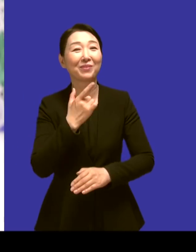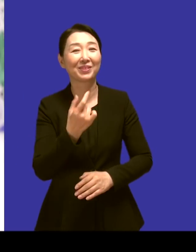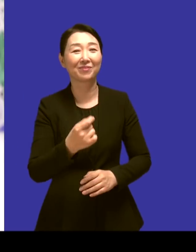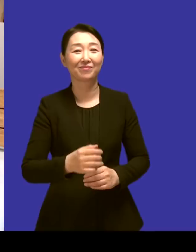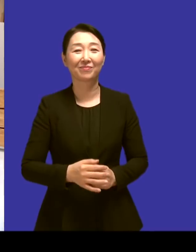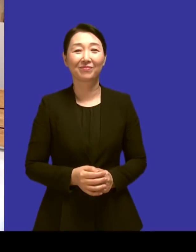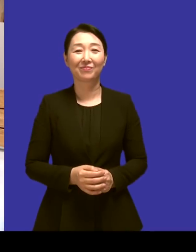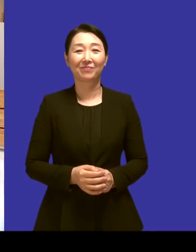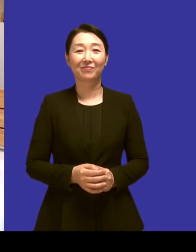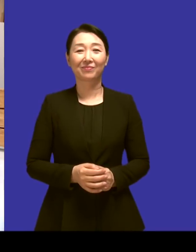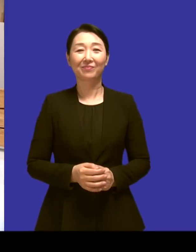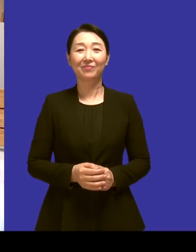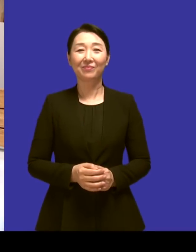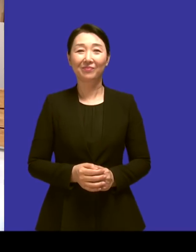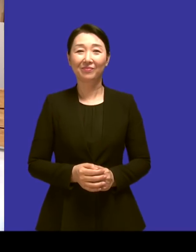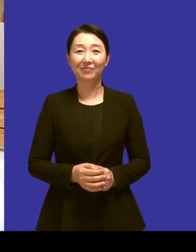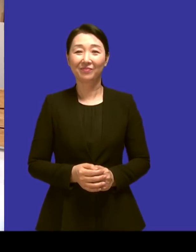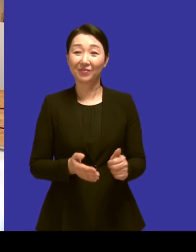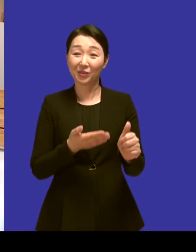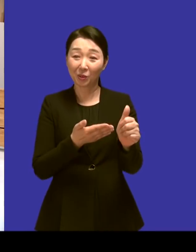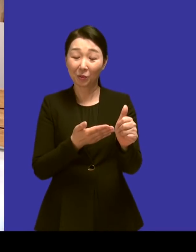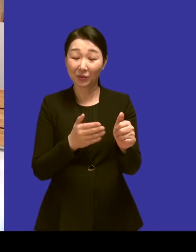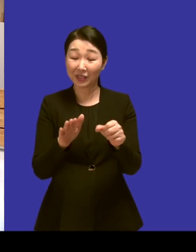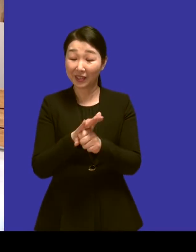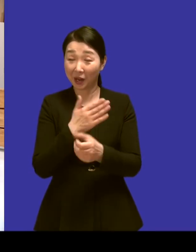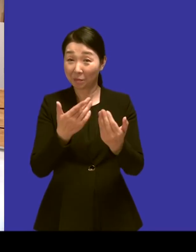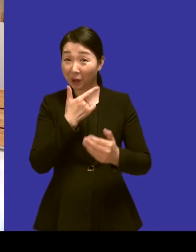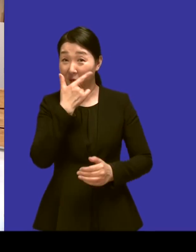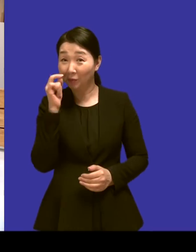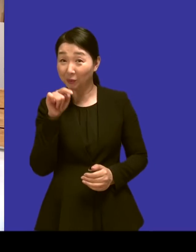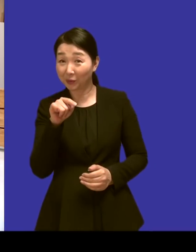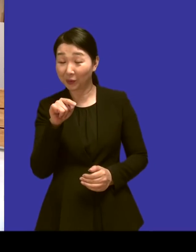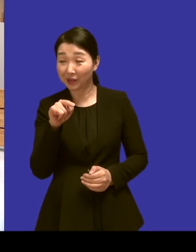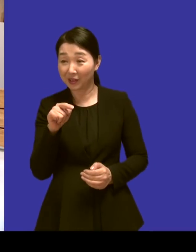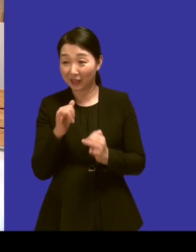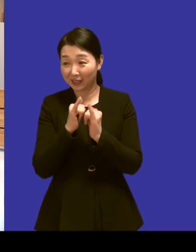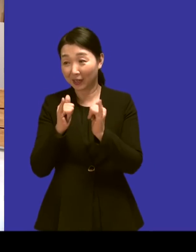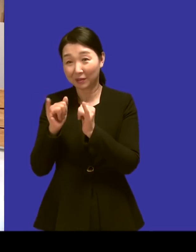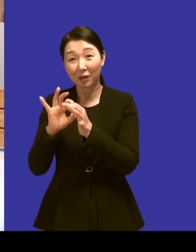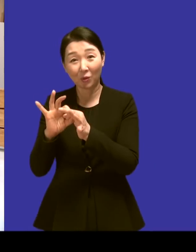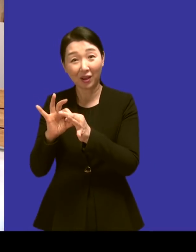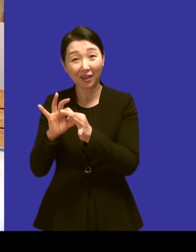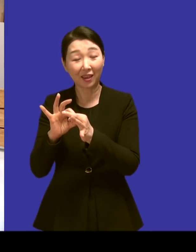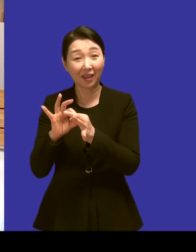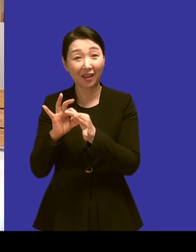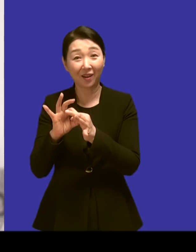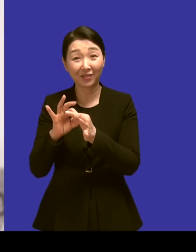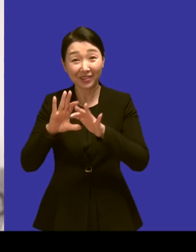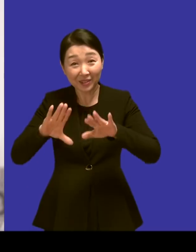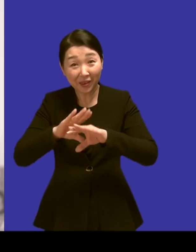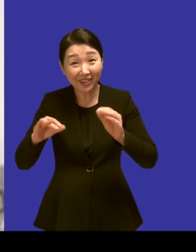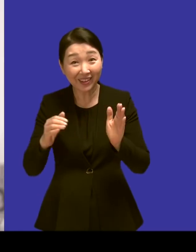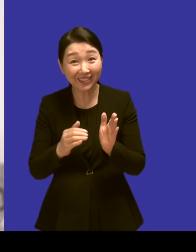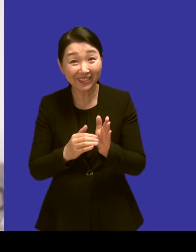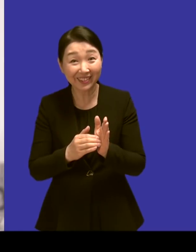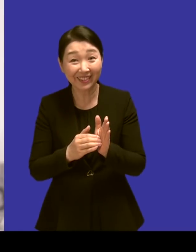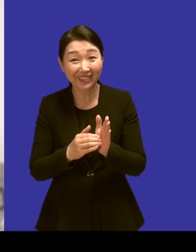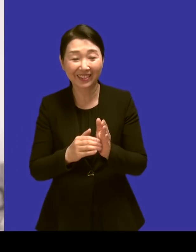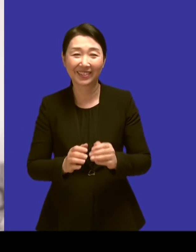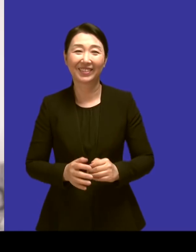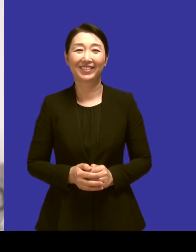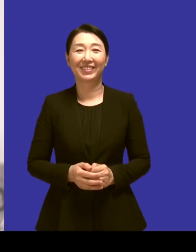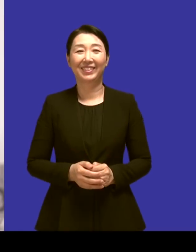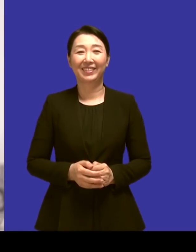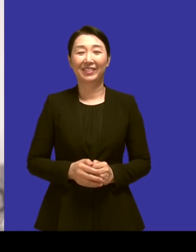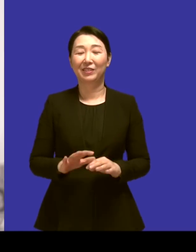예, 그러네요. 네. 어쨌든 대표님 이제 그 애정 결핍이라든가 그런 관계 강박증에 대해서 좀 해소가 된 것 같아요? 어떤 것 같아요?